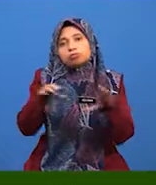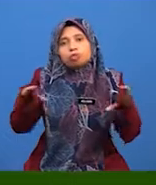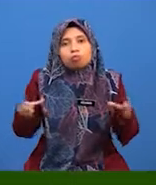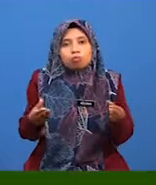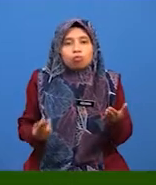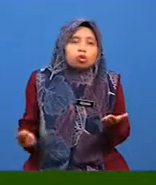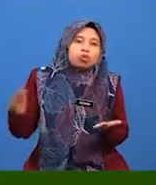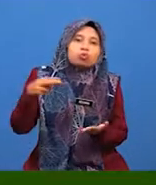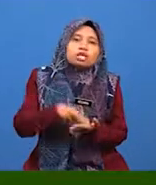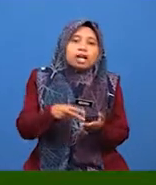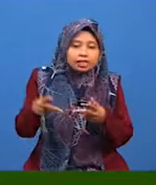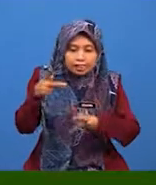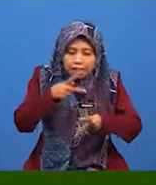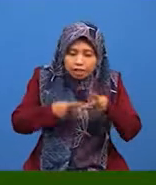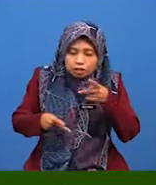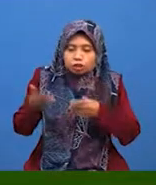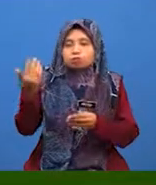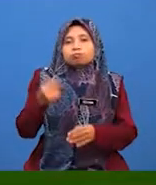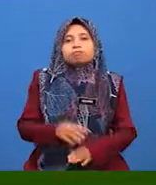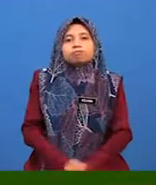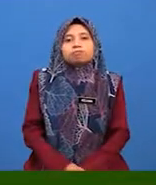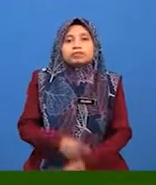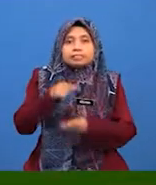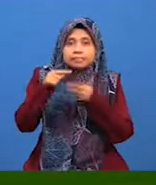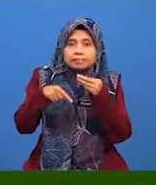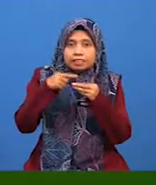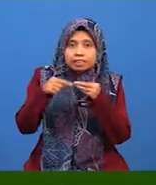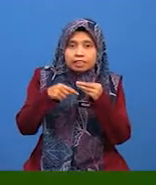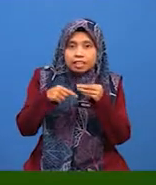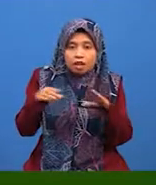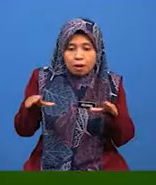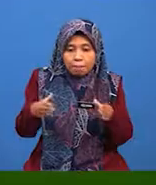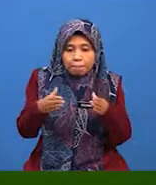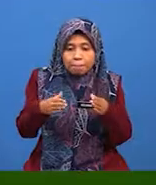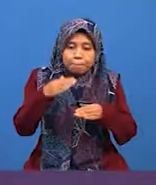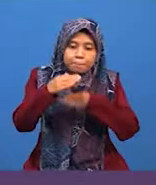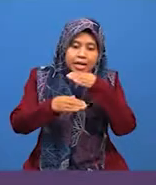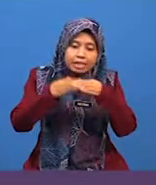ulang kaji terlebih dahulu tentang binaan ayat.